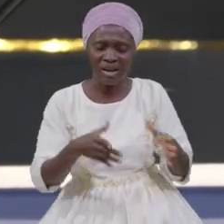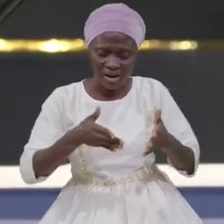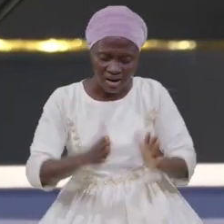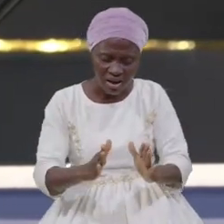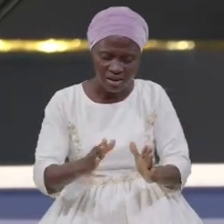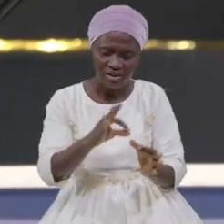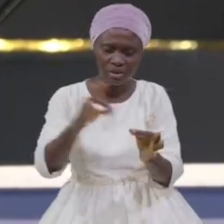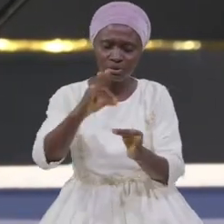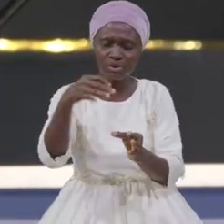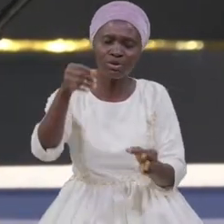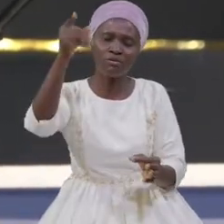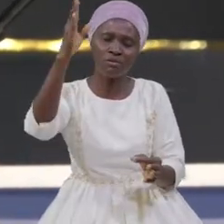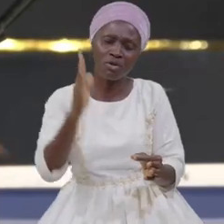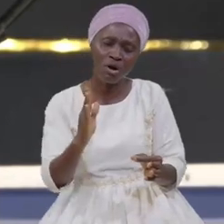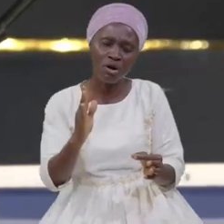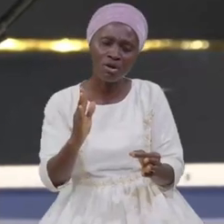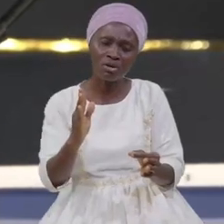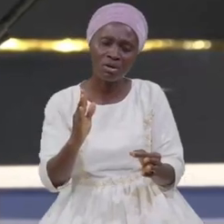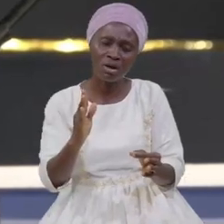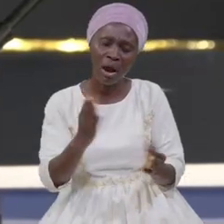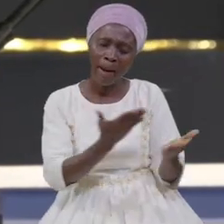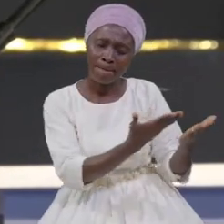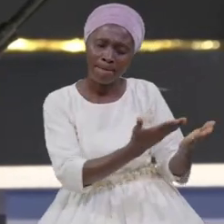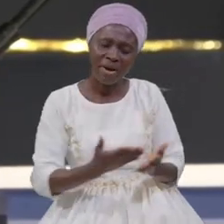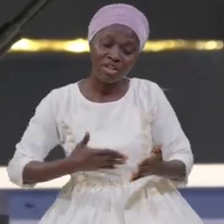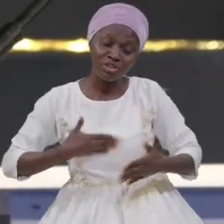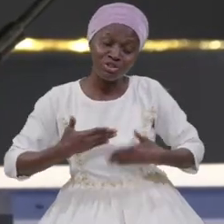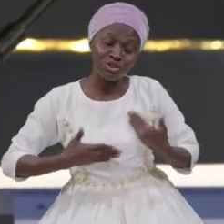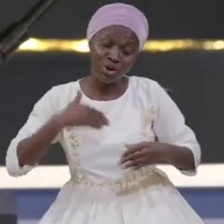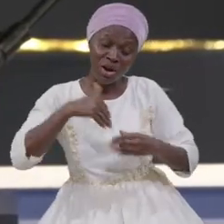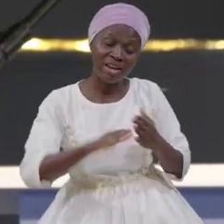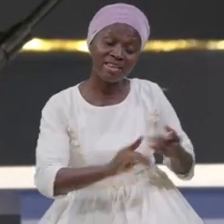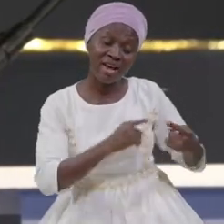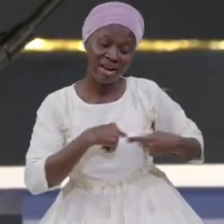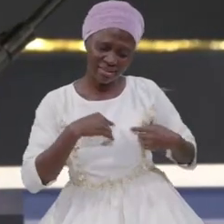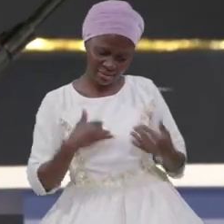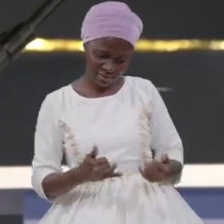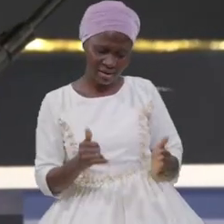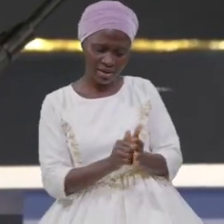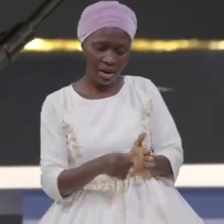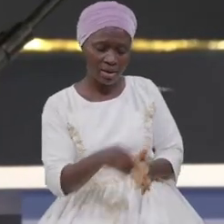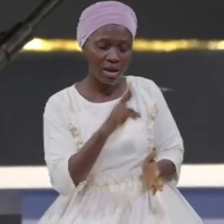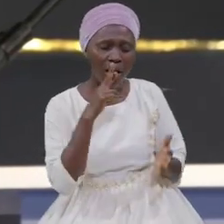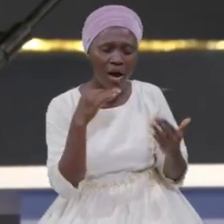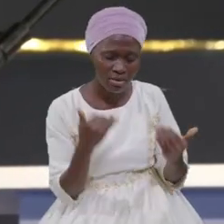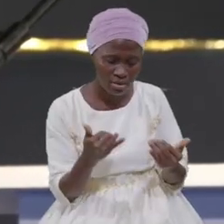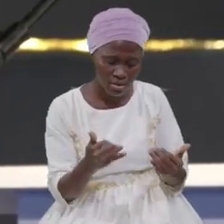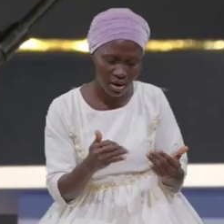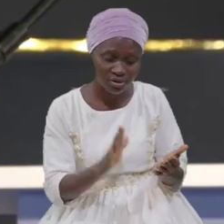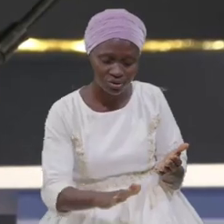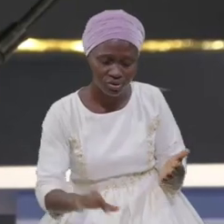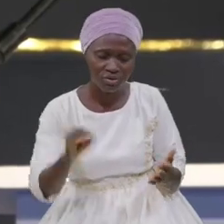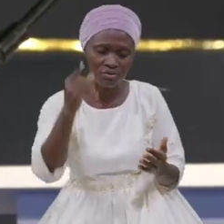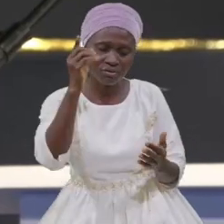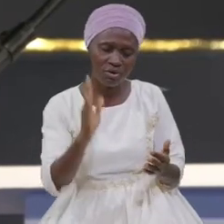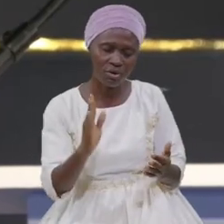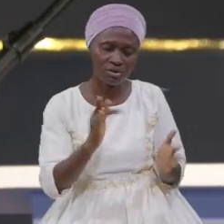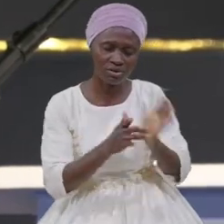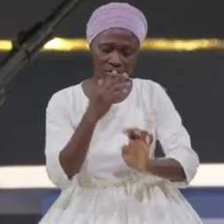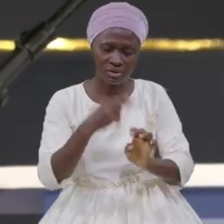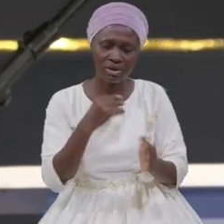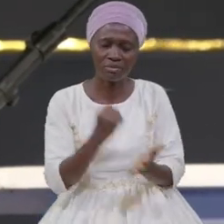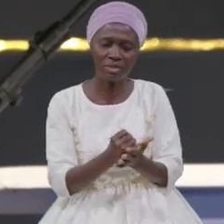de Dieu rende témoignage à leur cœur que maintenant ils sont enfants de Dieu. Et